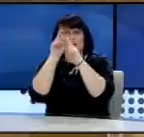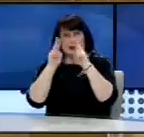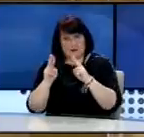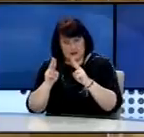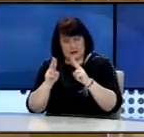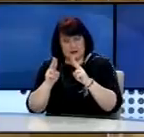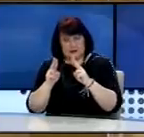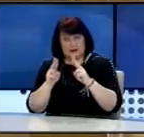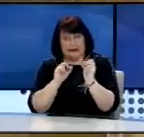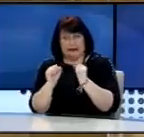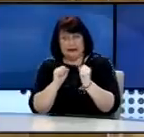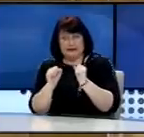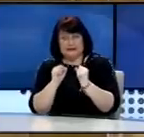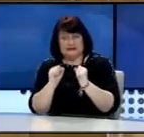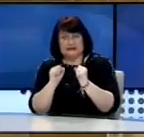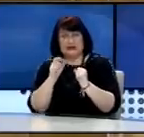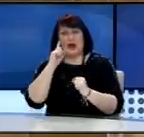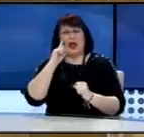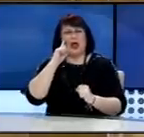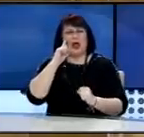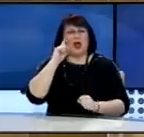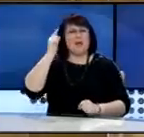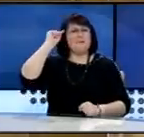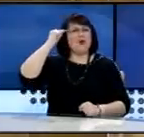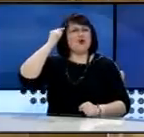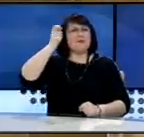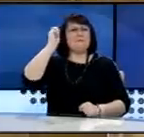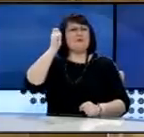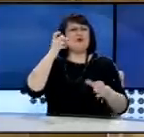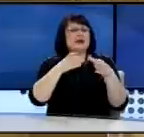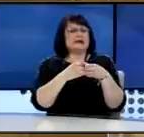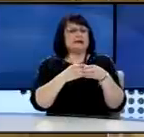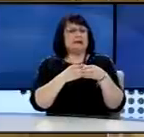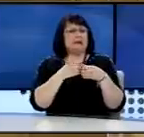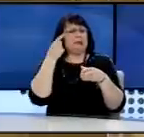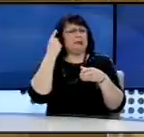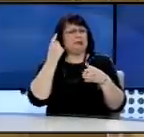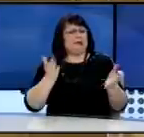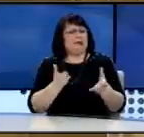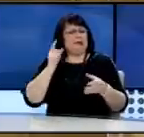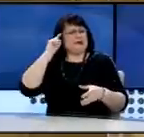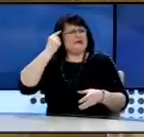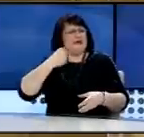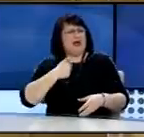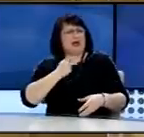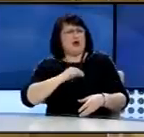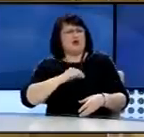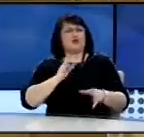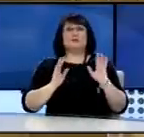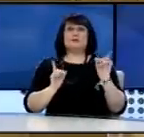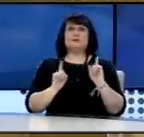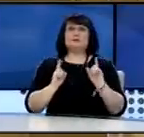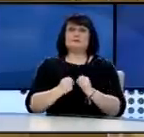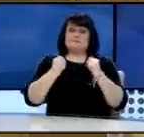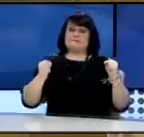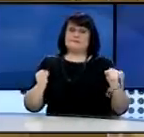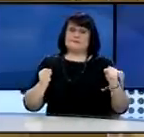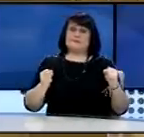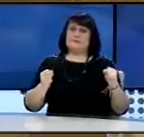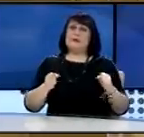κρίση, σε κομματική και μικροκομματική ακρισία, να σταθούμε στο ύψος των